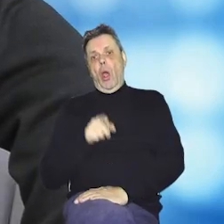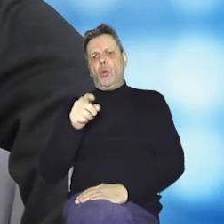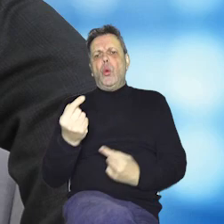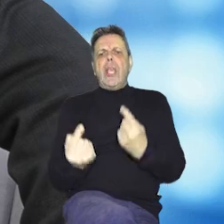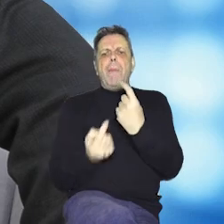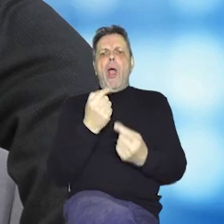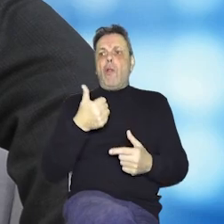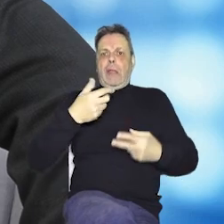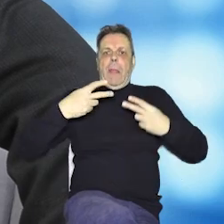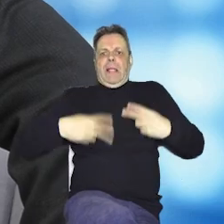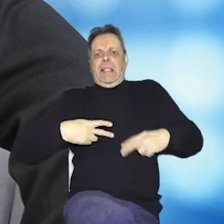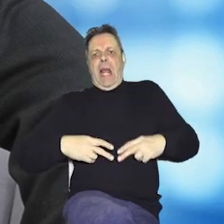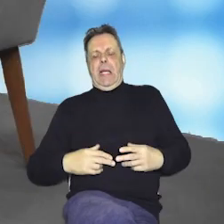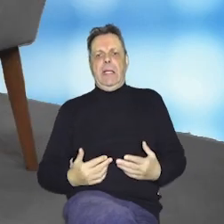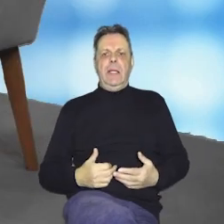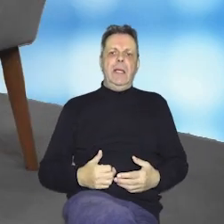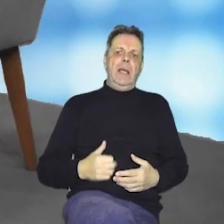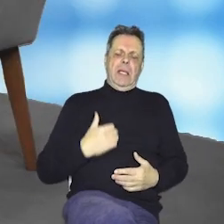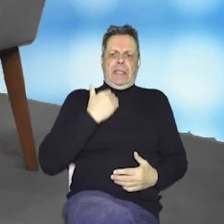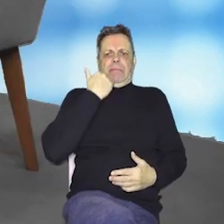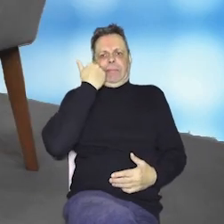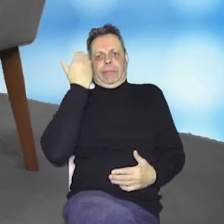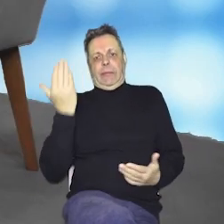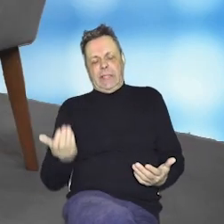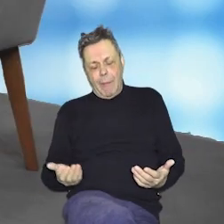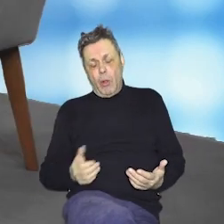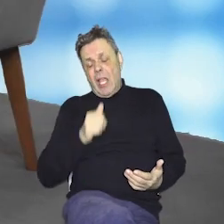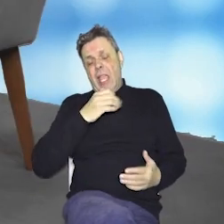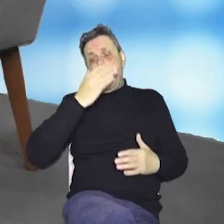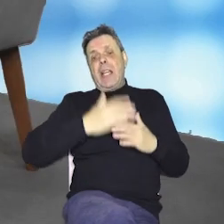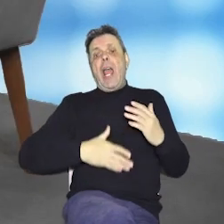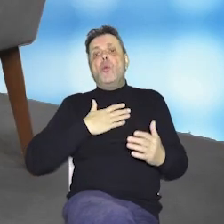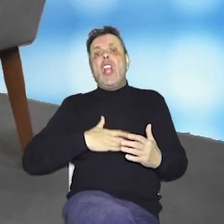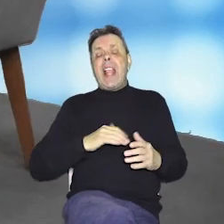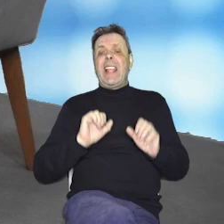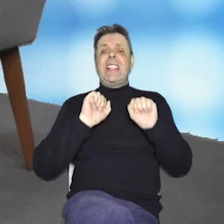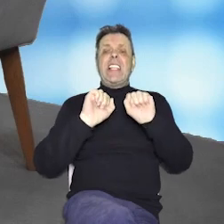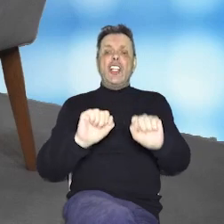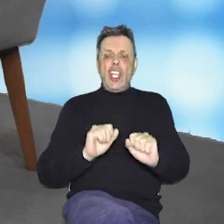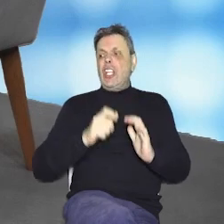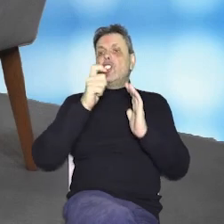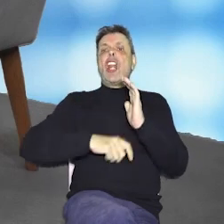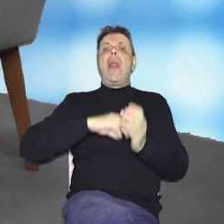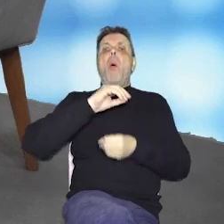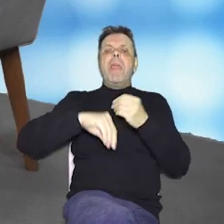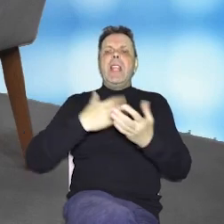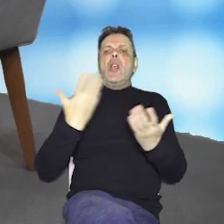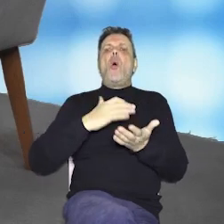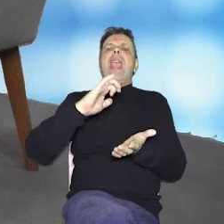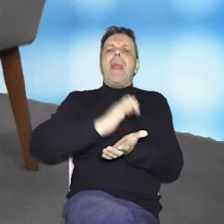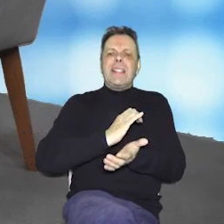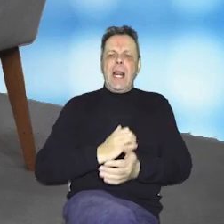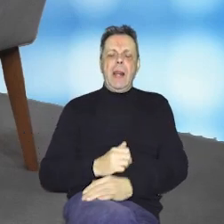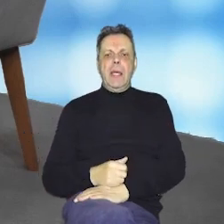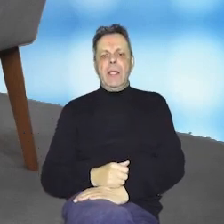se tu javlja jedan strah, jedan sram, na kraju krajeva i želja da se zaštiti primjerice član obitelji koji je